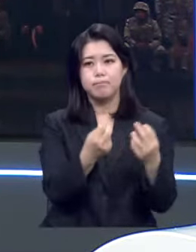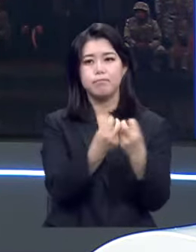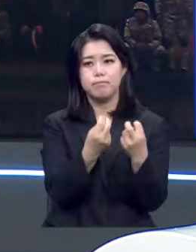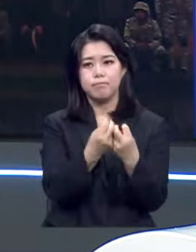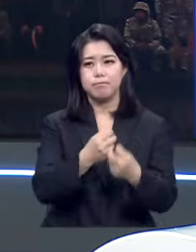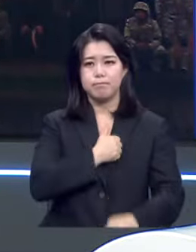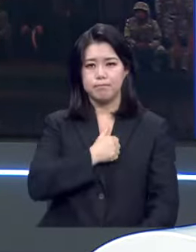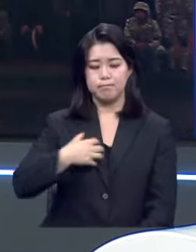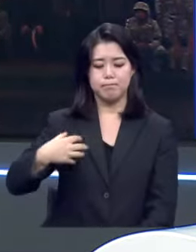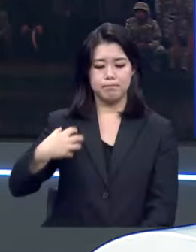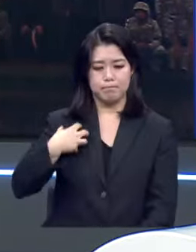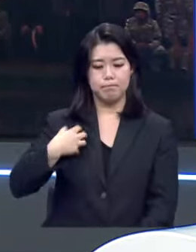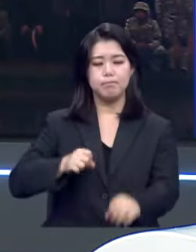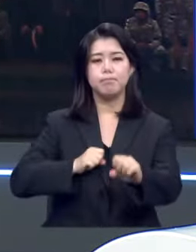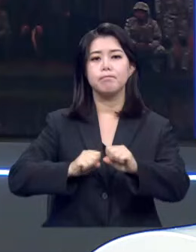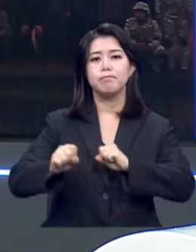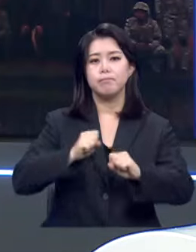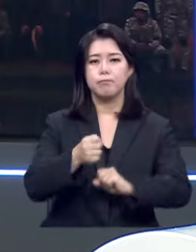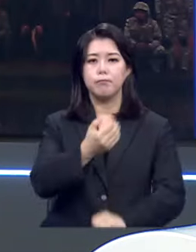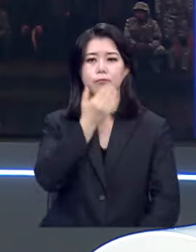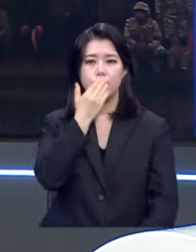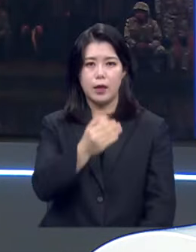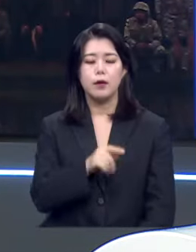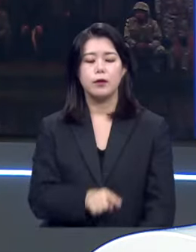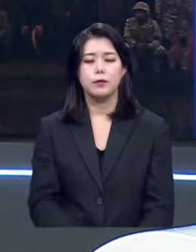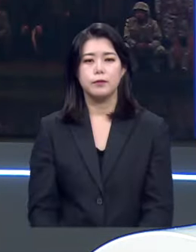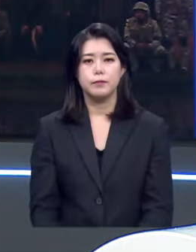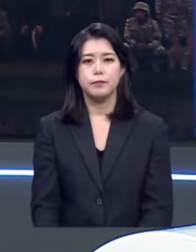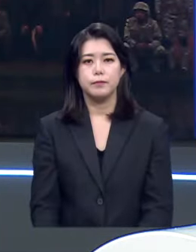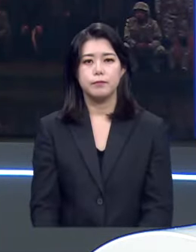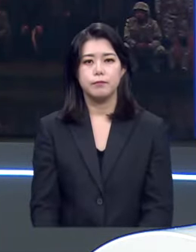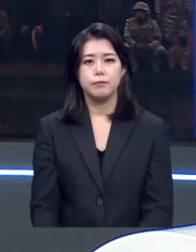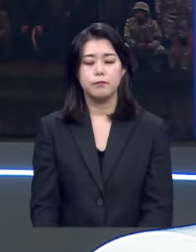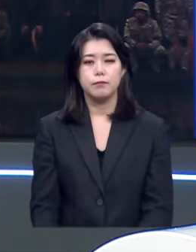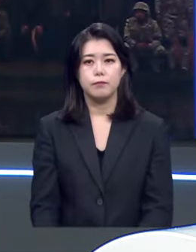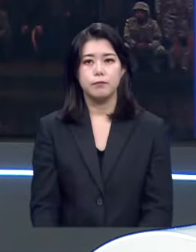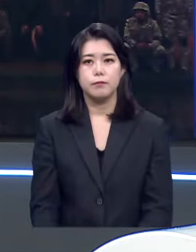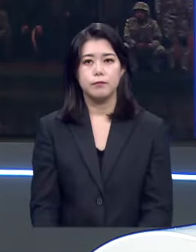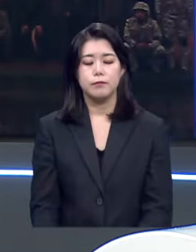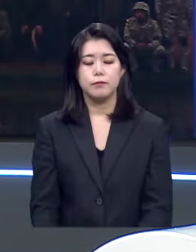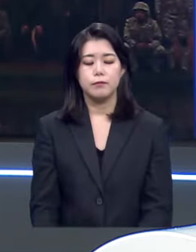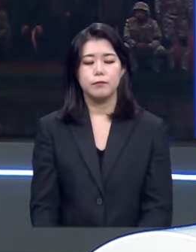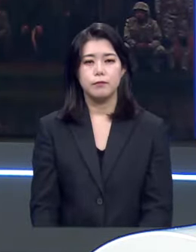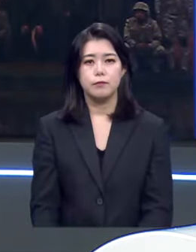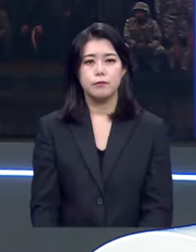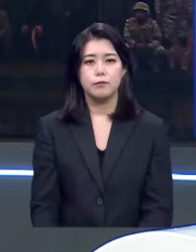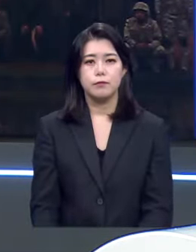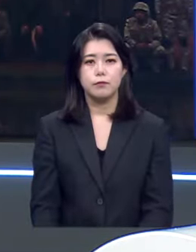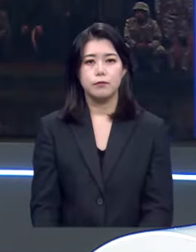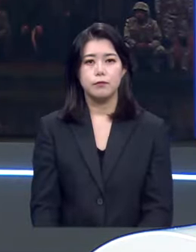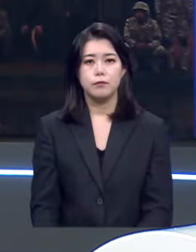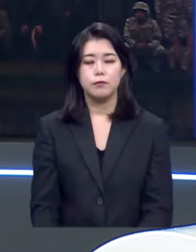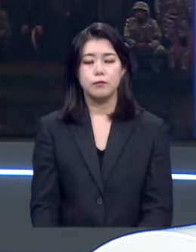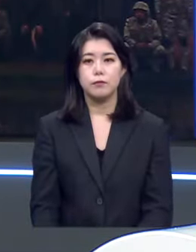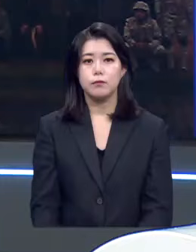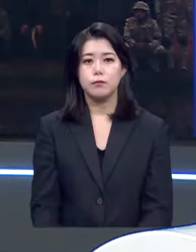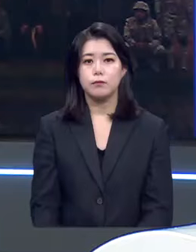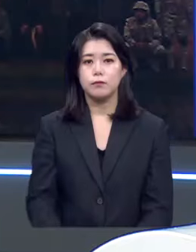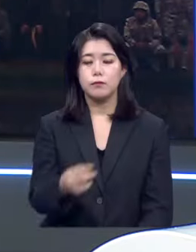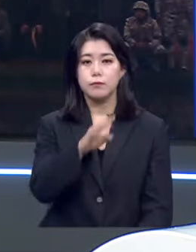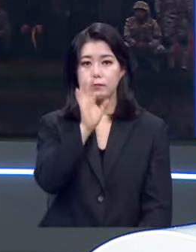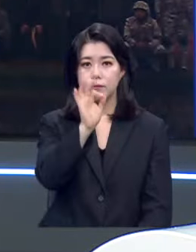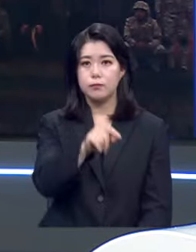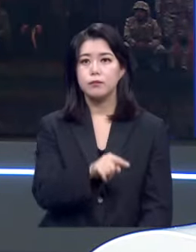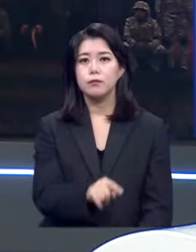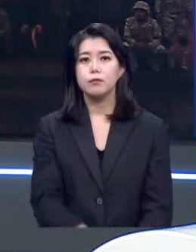사명 임무를 맡아 수행을 하게 될거다라고 얘기를 했어요 근데 여기서 보면 일단